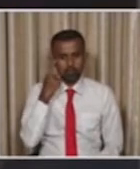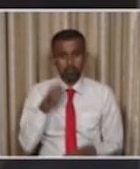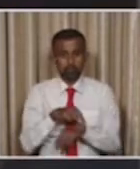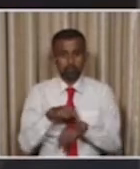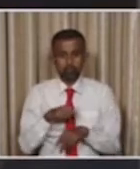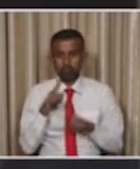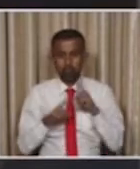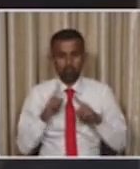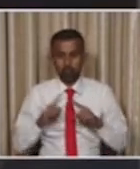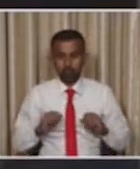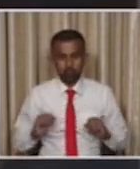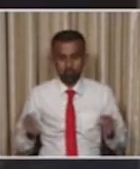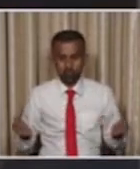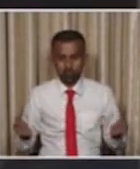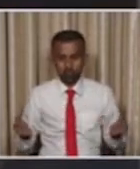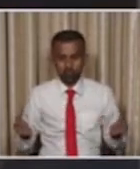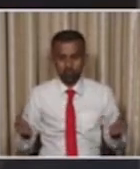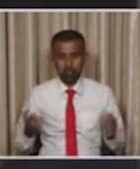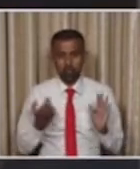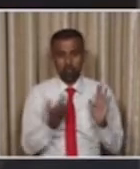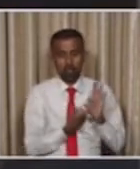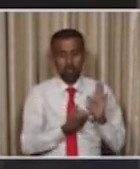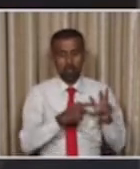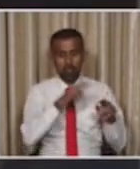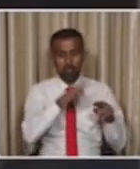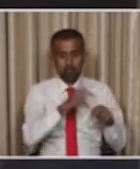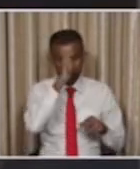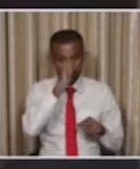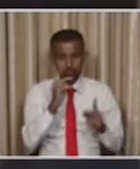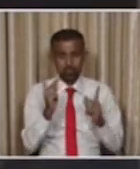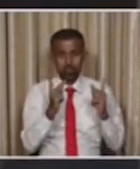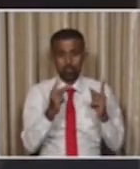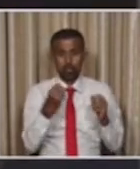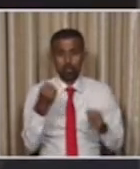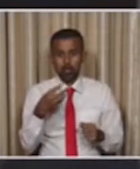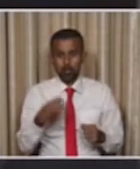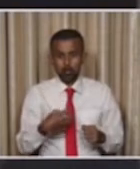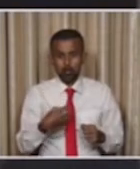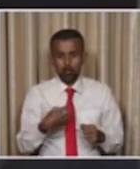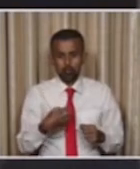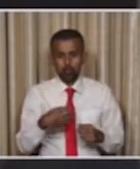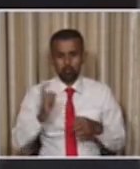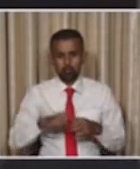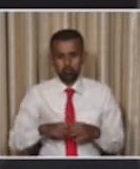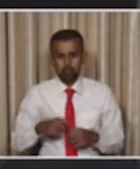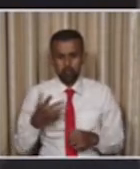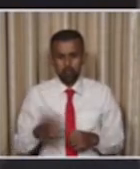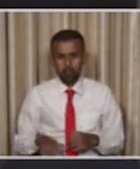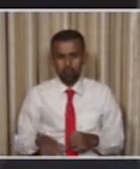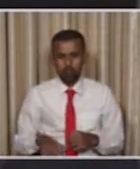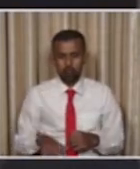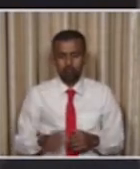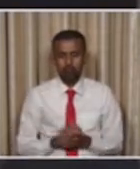කරන්න රවුෆ් හකීම් ගරු මන්ත්‍රීතුමා ඉදිරිපත් කරපු සංචාරක ඉලක්කන් සම්බන්ධයෙන් ව්‍යාකූල තත්ත්වයක් පත් වුණා. එතකොට ගරු